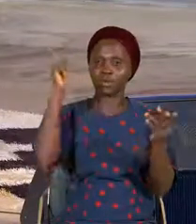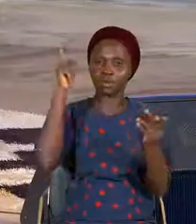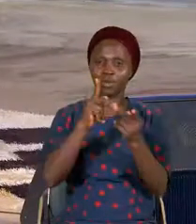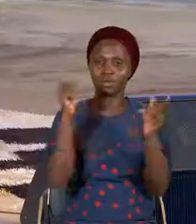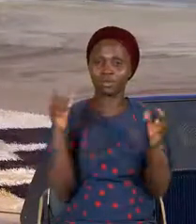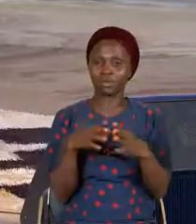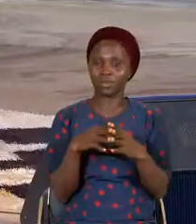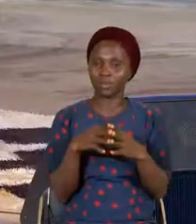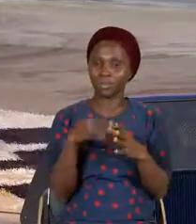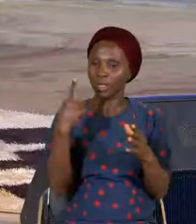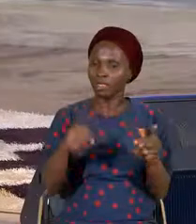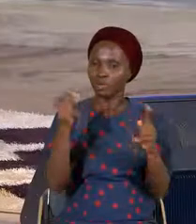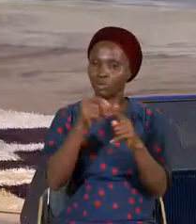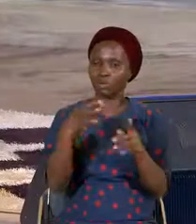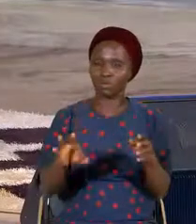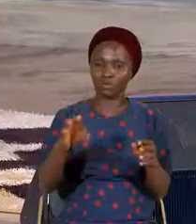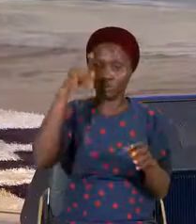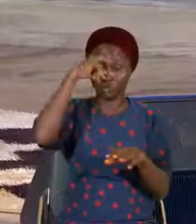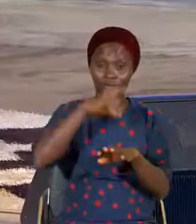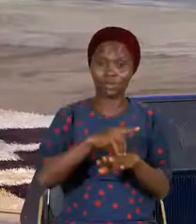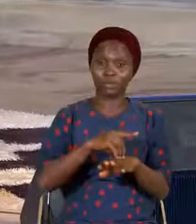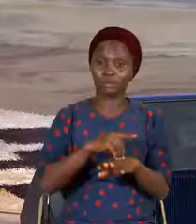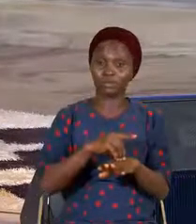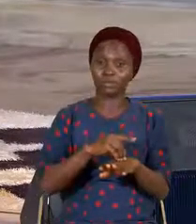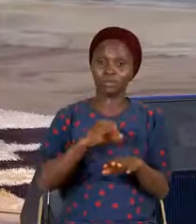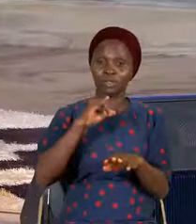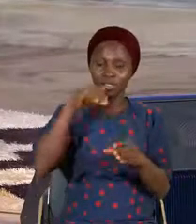accompli. La parole de sagesse